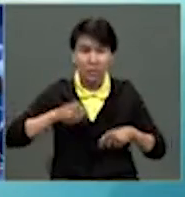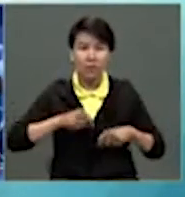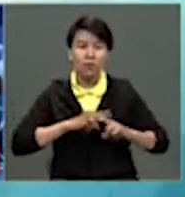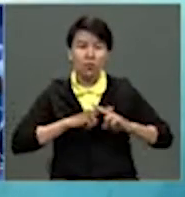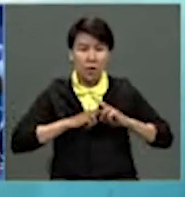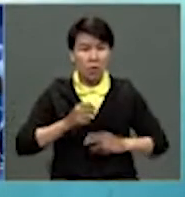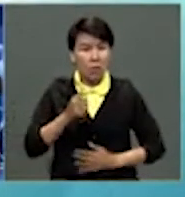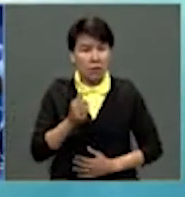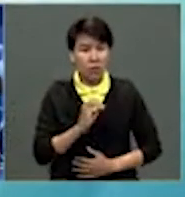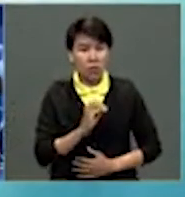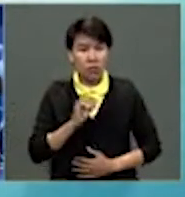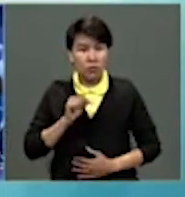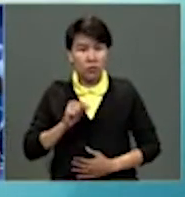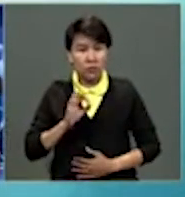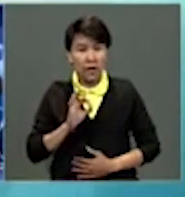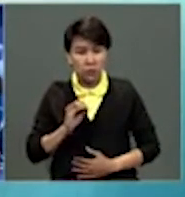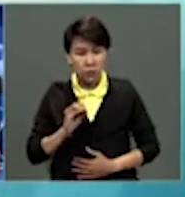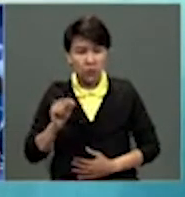ก็ดีครับล้างมือล่ะดีไหม 0.88